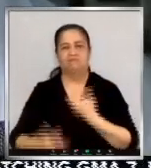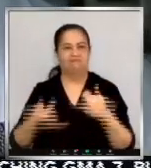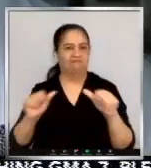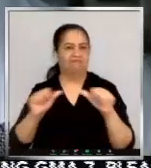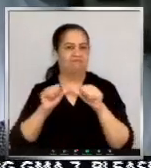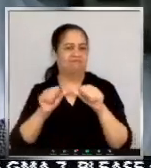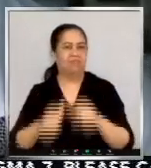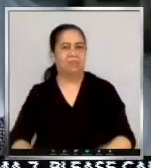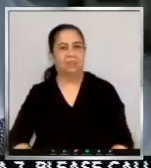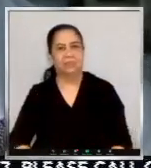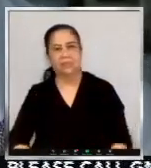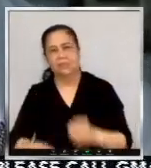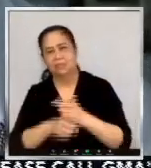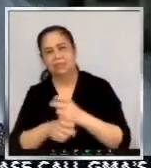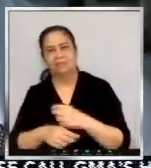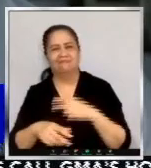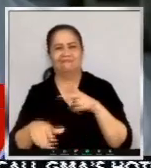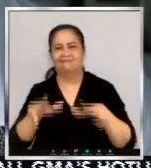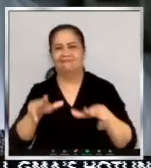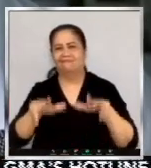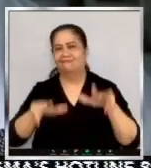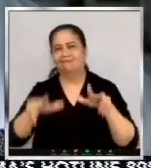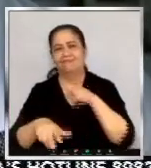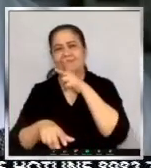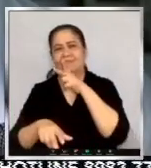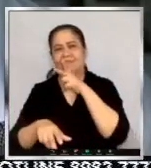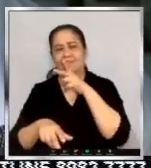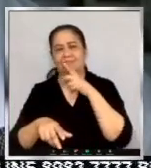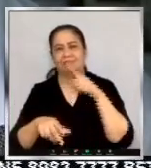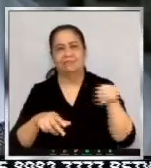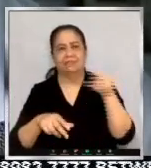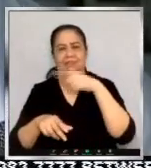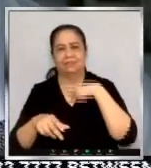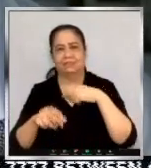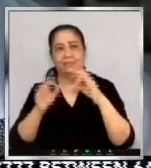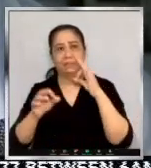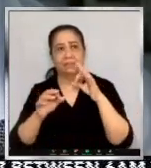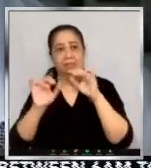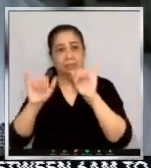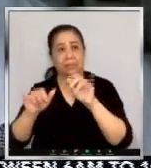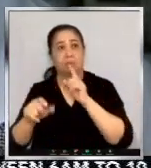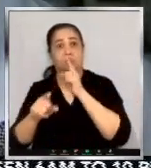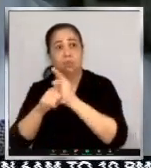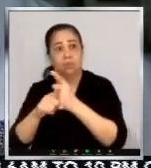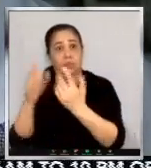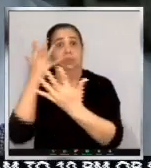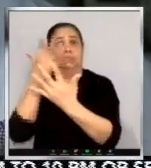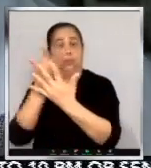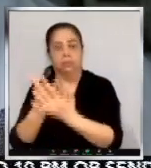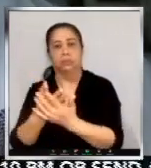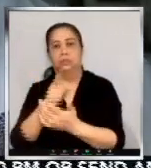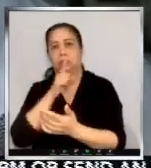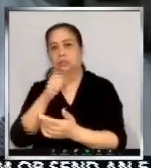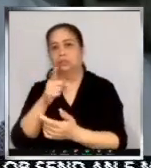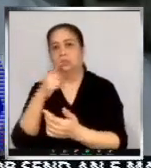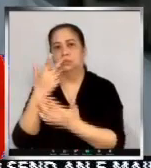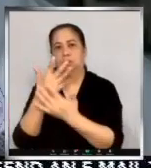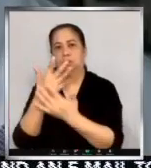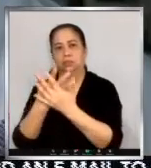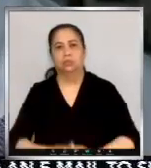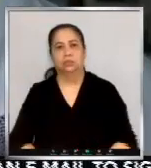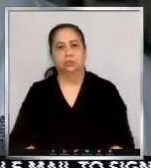ang sigurado hindi mag-aalangan yan pag nasa ano na talaga sa pigitan na yung suspect, talagang nandun na. Kahit ako